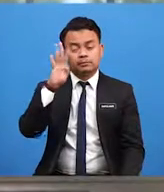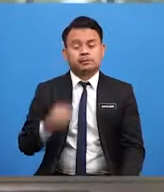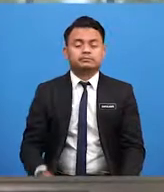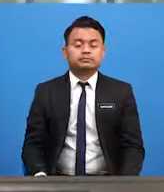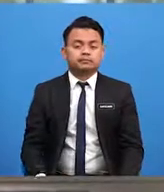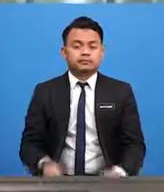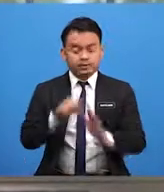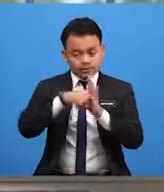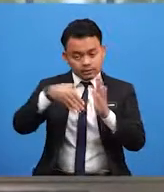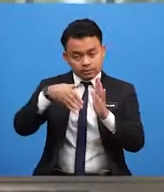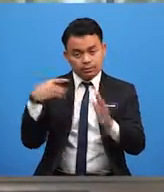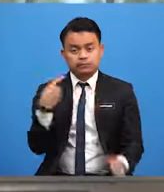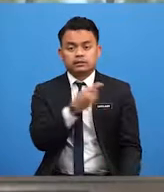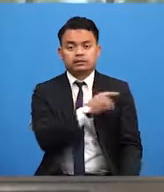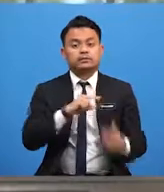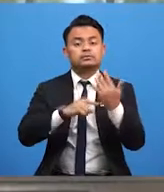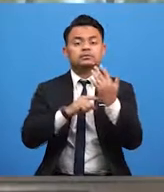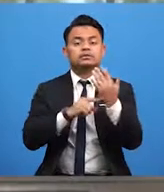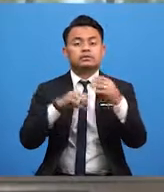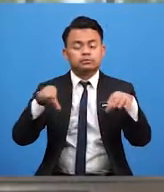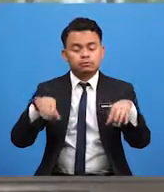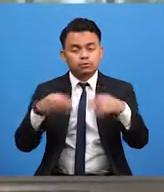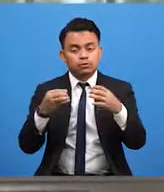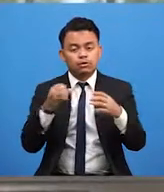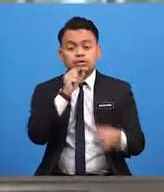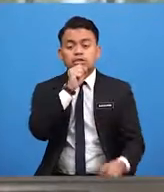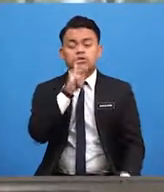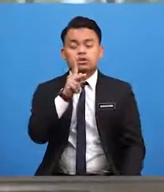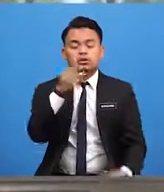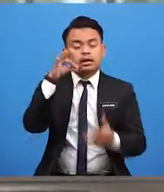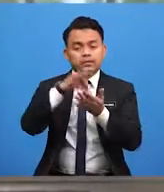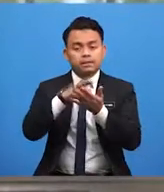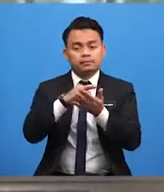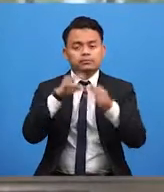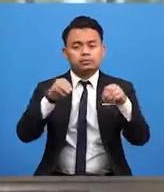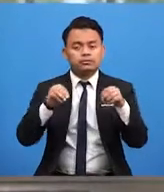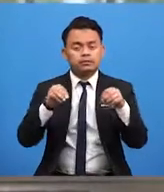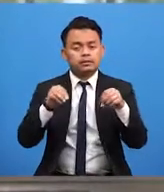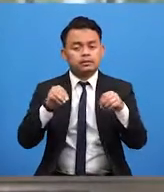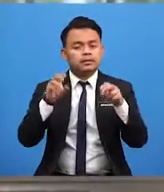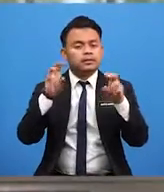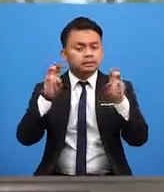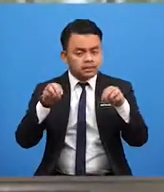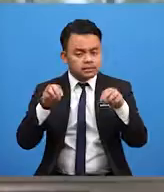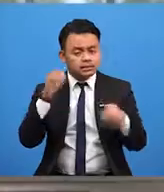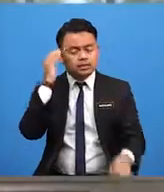Sebelum kita mula membuat stok ayam, murid-murid mesti mengetahui apa itu